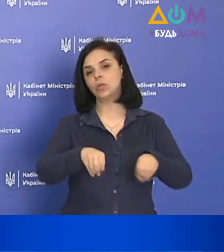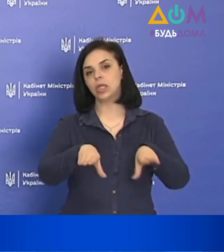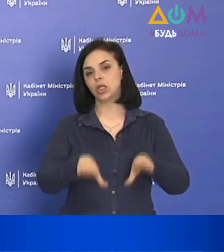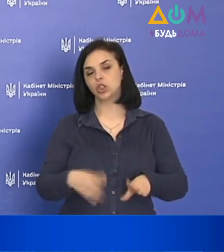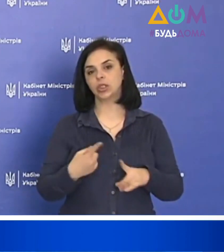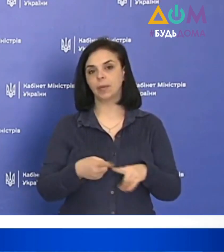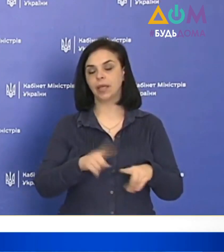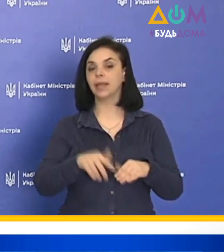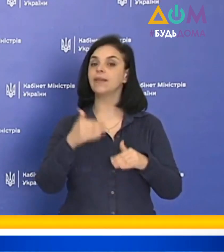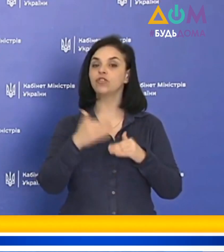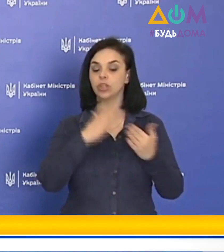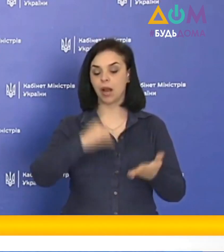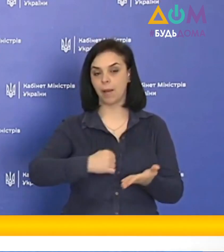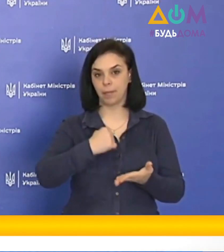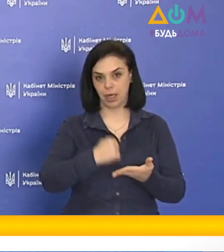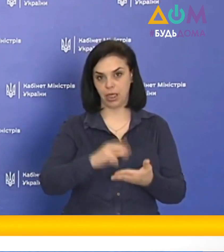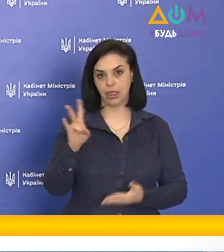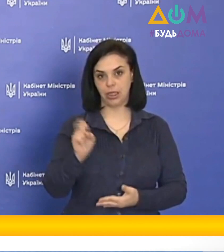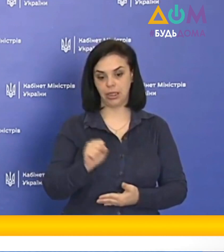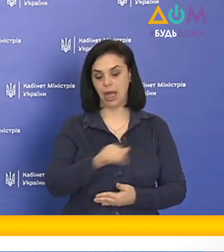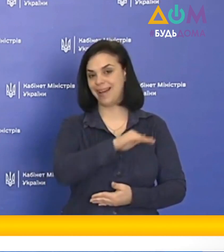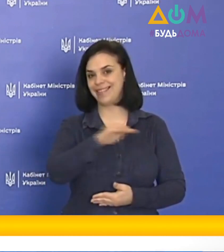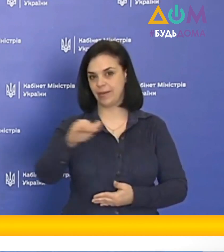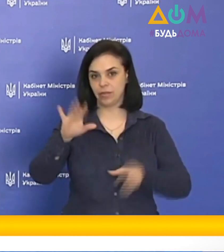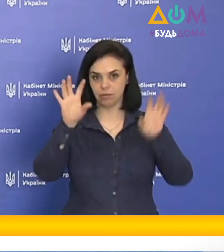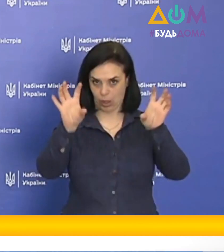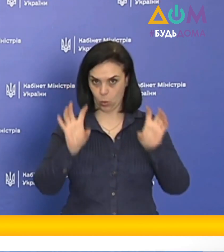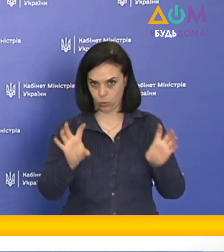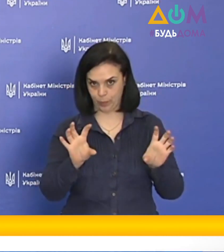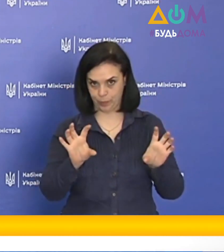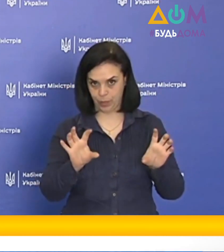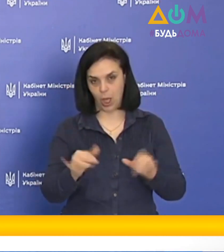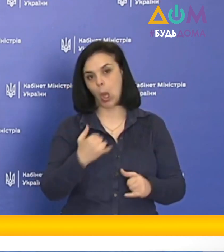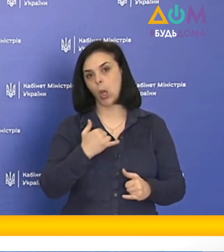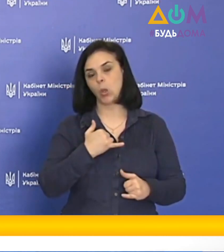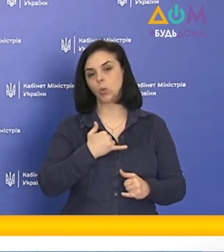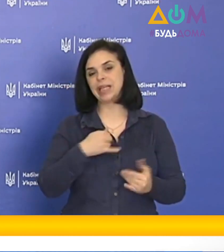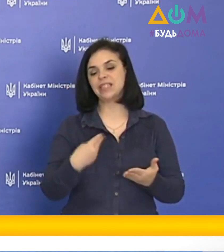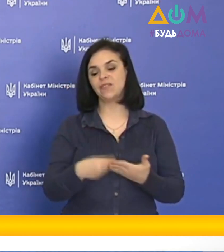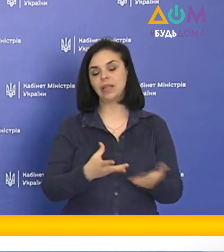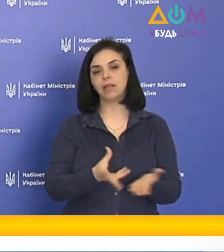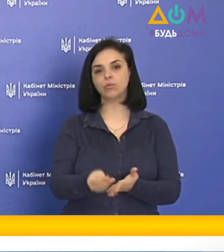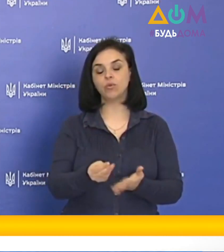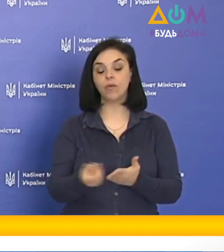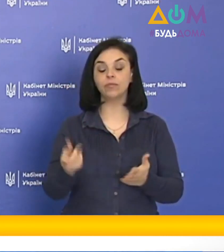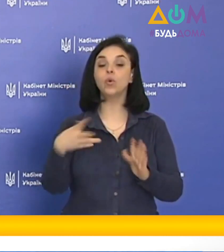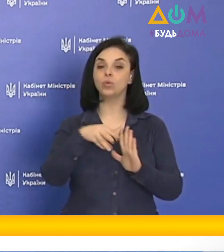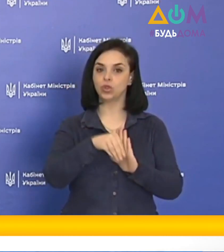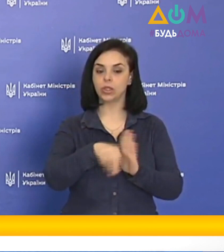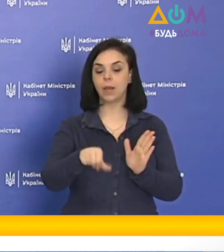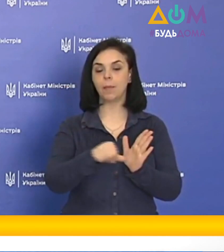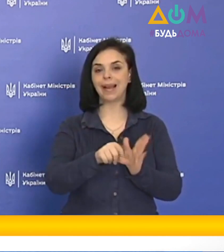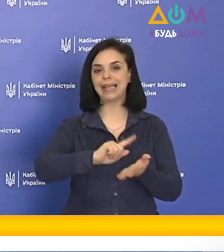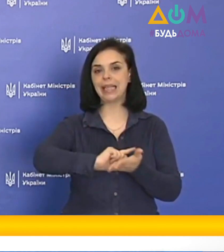які вже прийняті на рівні законів, в нас фінансування, в тому числі